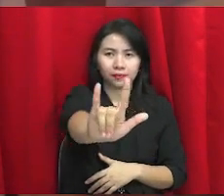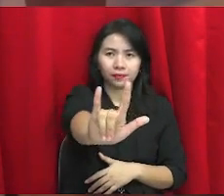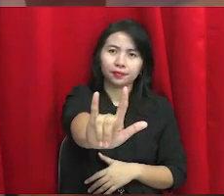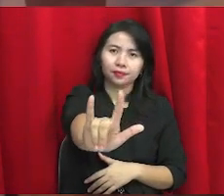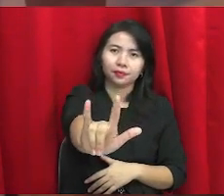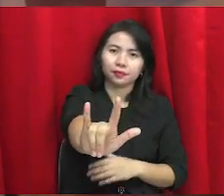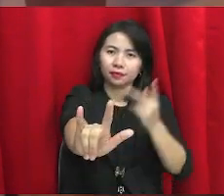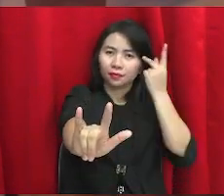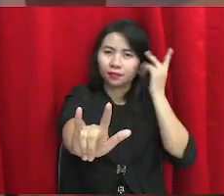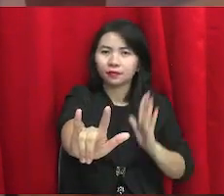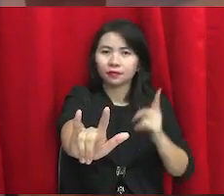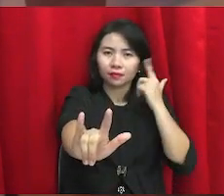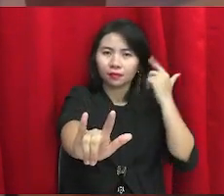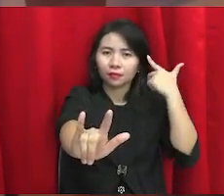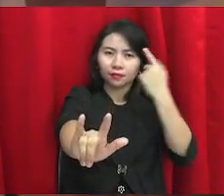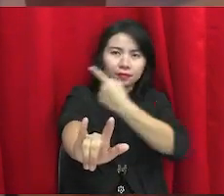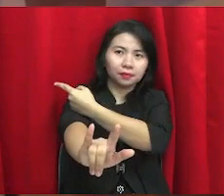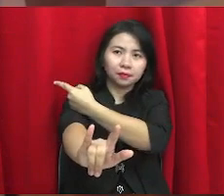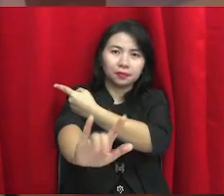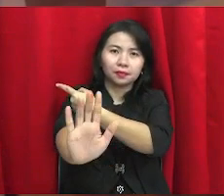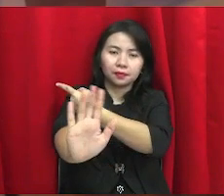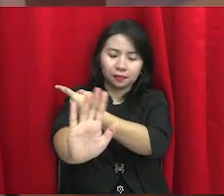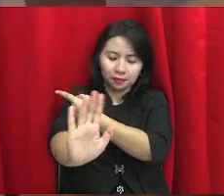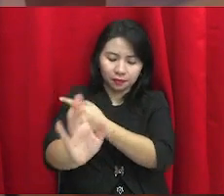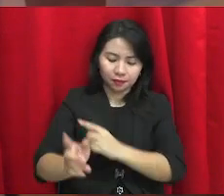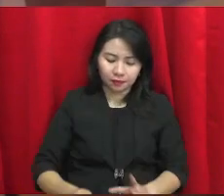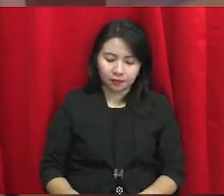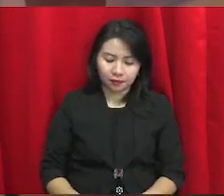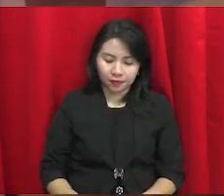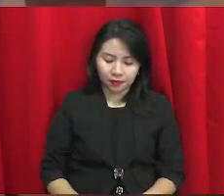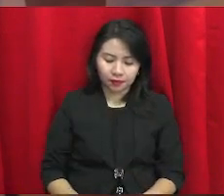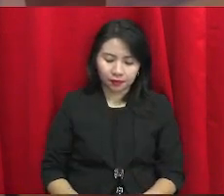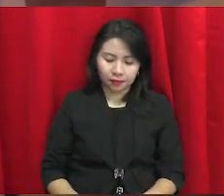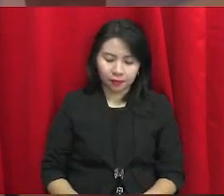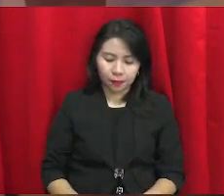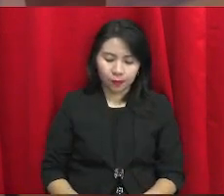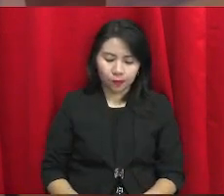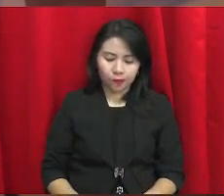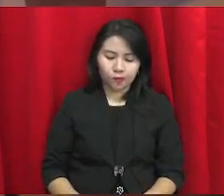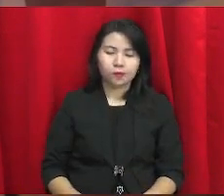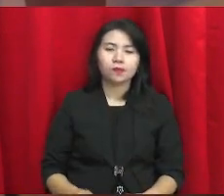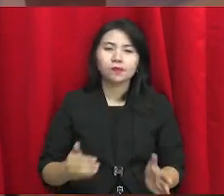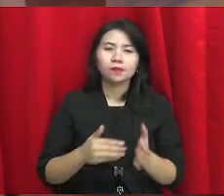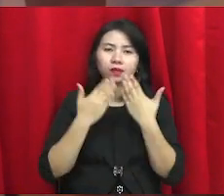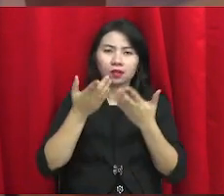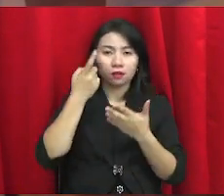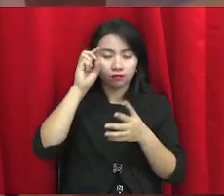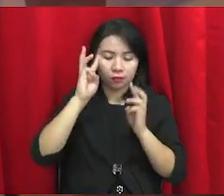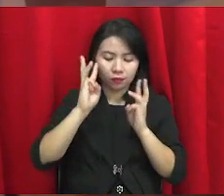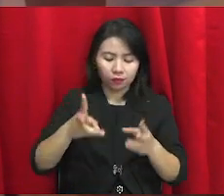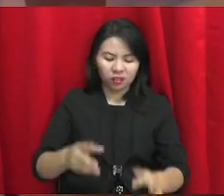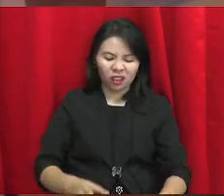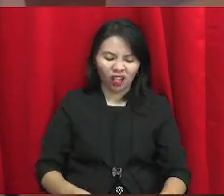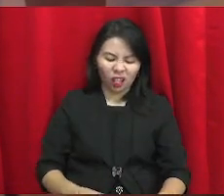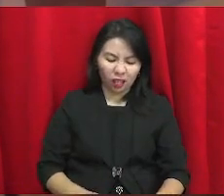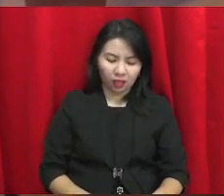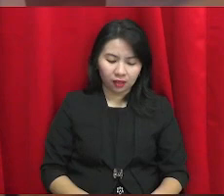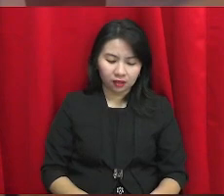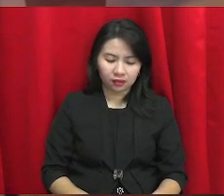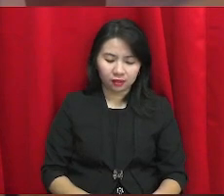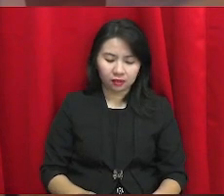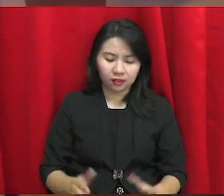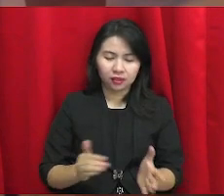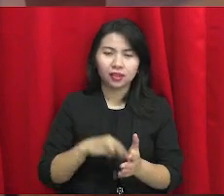all. Amen. Thank you, sir. Thank you po. Amen. Sir Tonyo, last words sa atin. Amen. Maraming salamat po sa patuloy pong pagsubaybay, mga kapatid. No, we are praying na marami